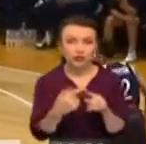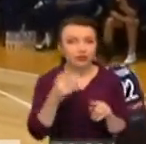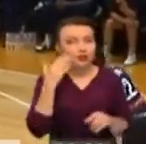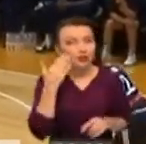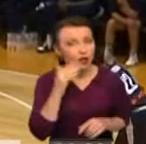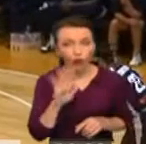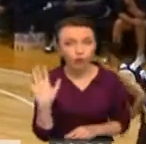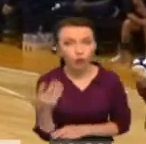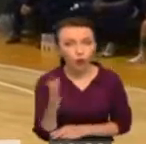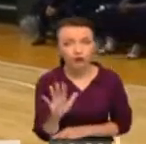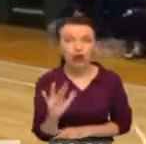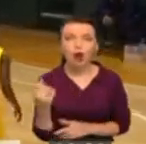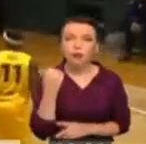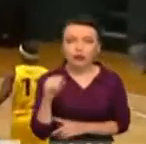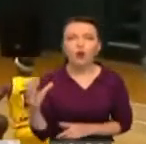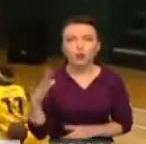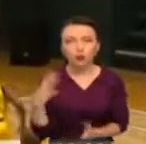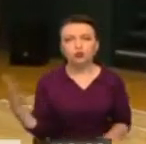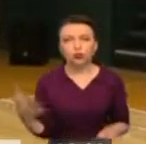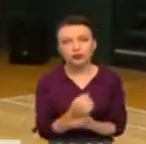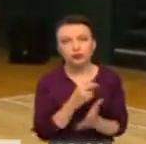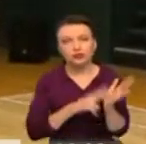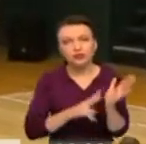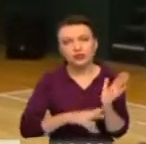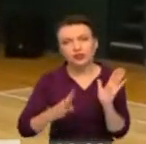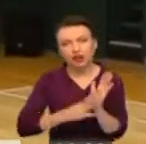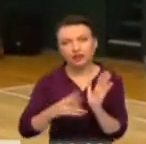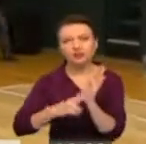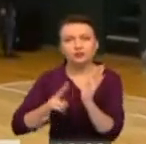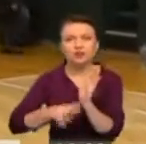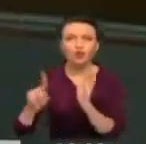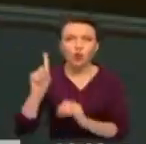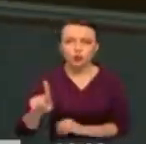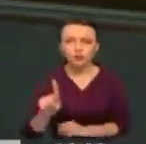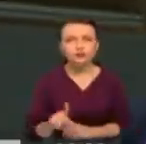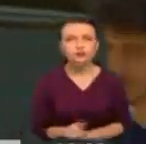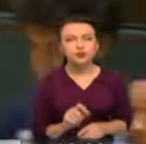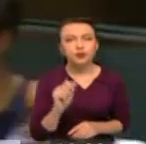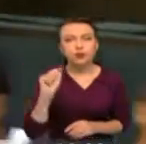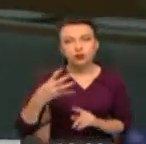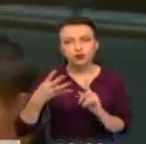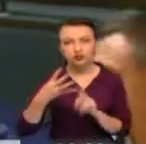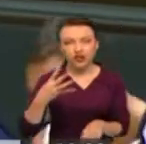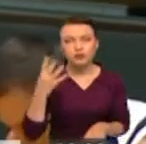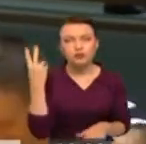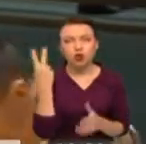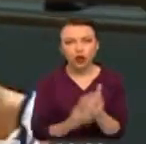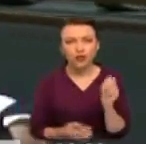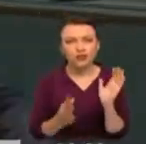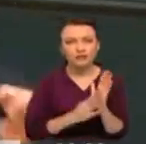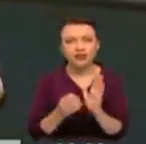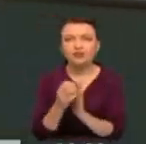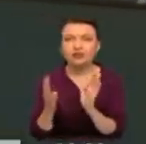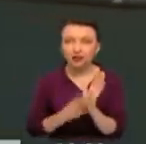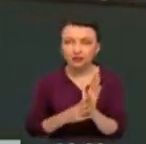легкою прогулянкою, хоча перемогу було здобуто – 79-71. Першу чверть кияни програли – 9-19.